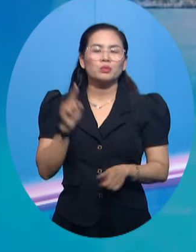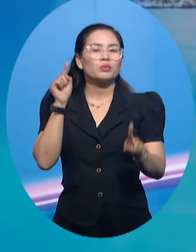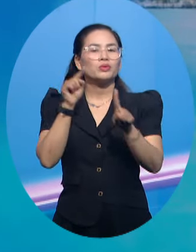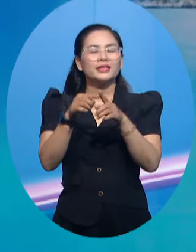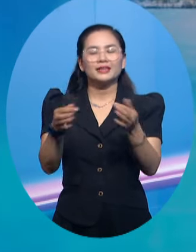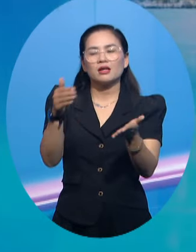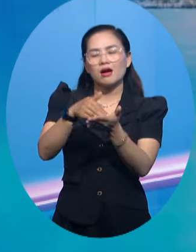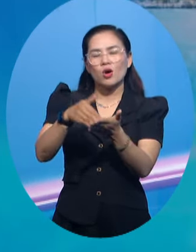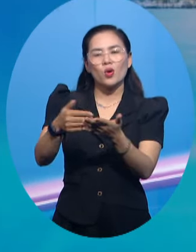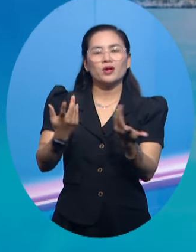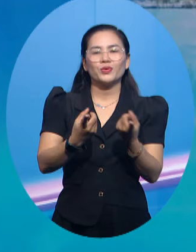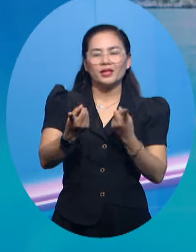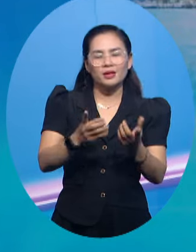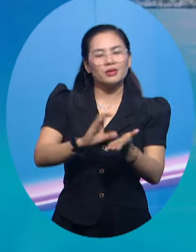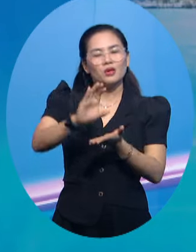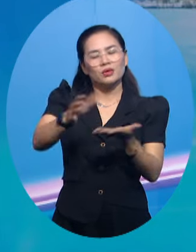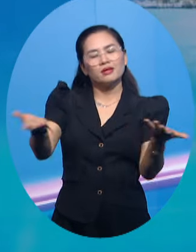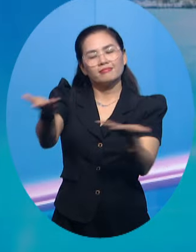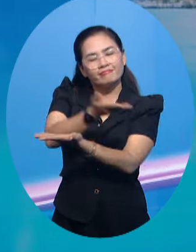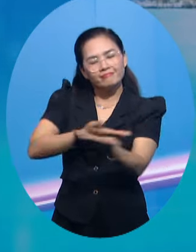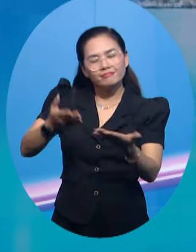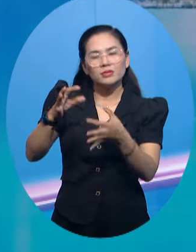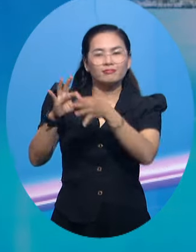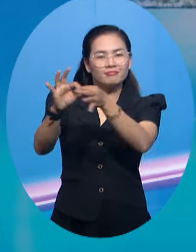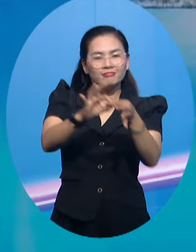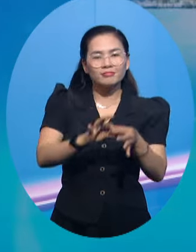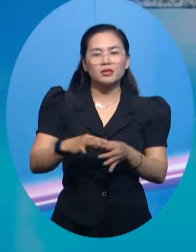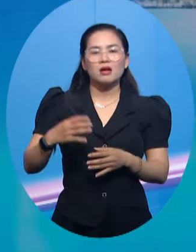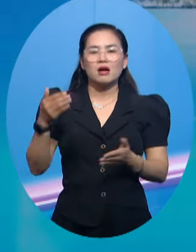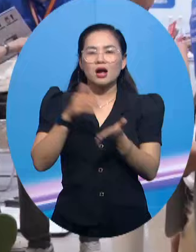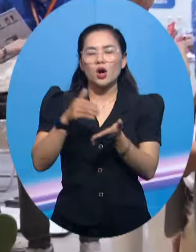cho các doanh nghiệp và nhà đầu tư trong nước tìm kiếm cơ hội kinh doanh nhượng quyền.